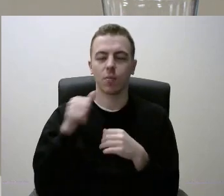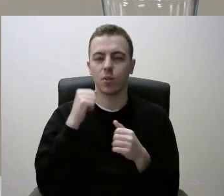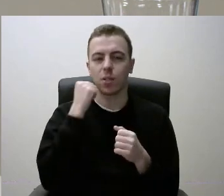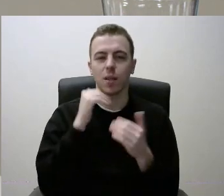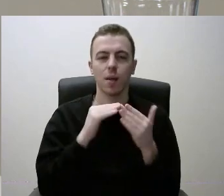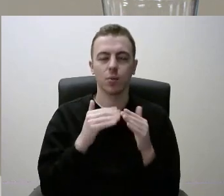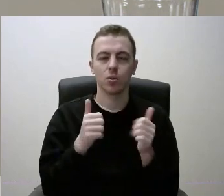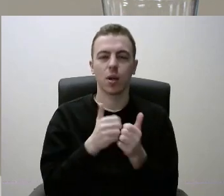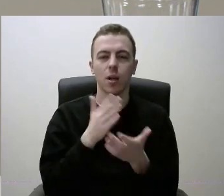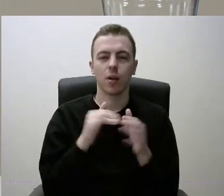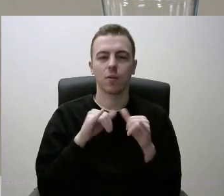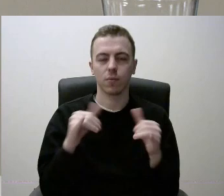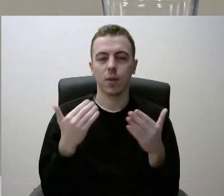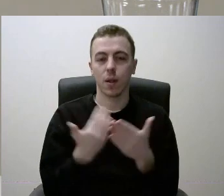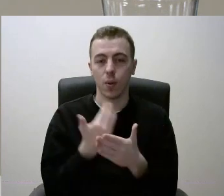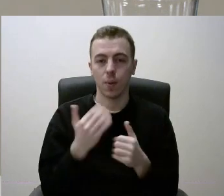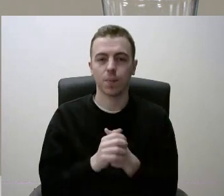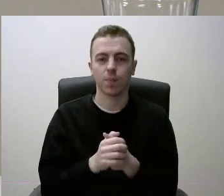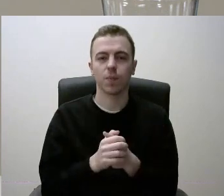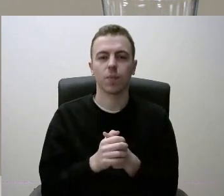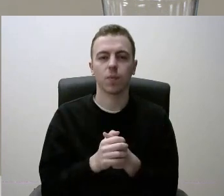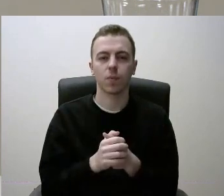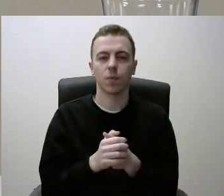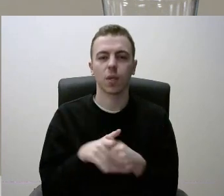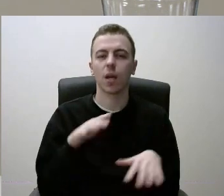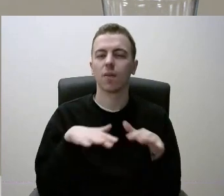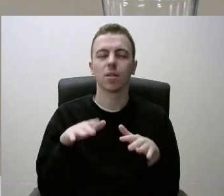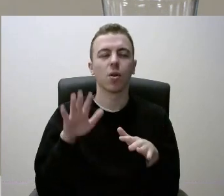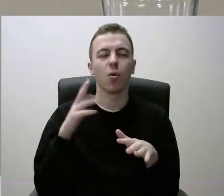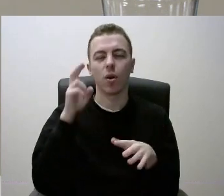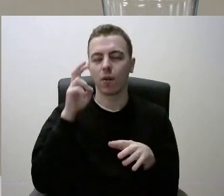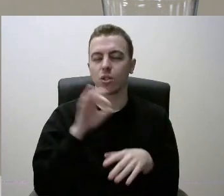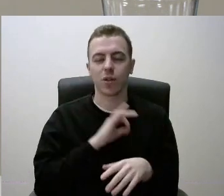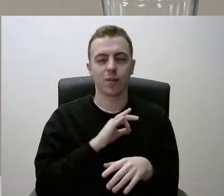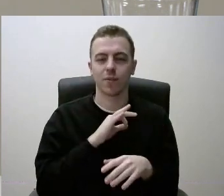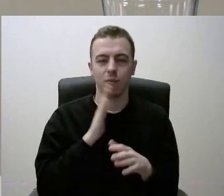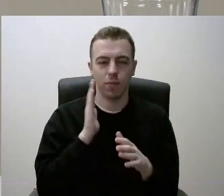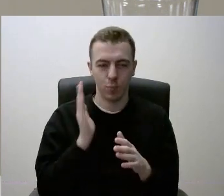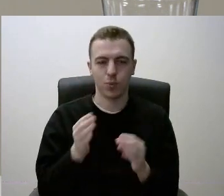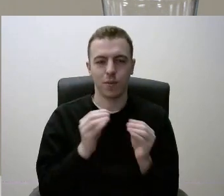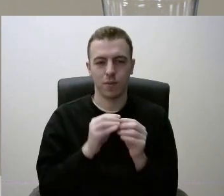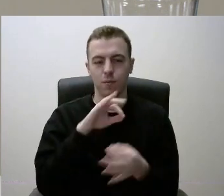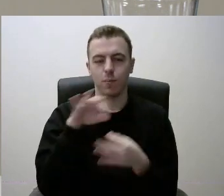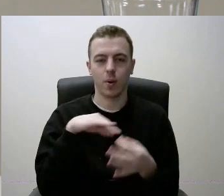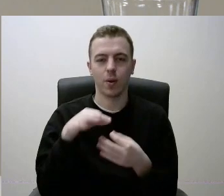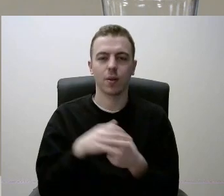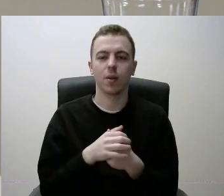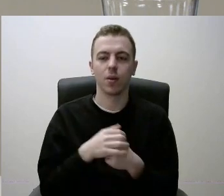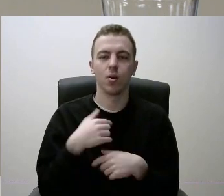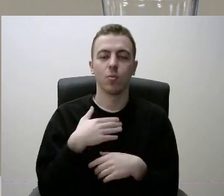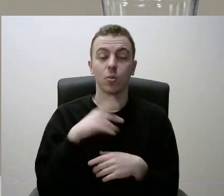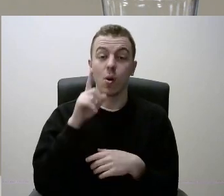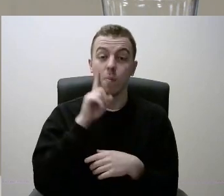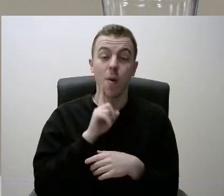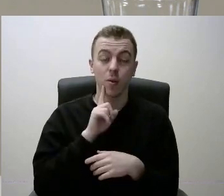yra pradedama vystyti naujai, jie vyks prie bet kokios valdžios. Mūsų tikslas matyti greta to patogaus